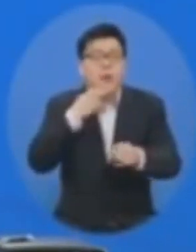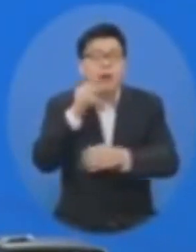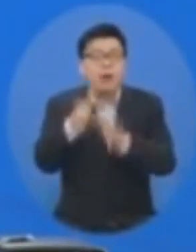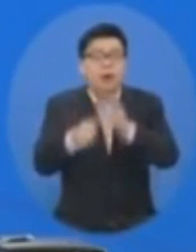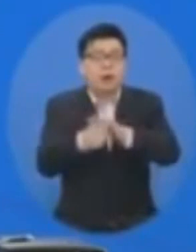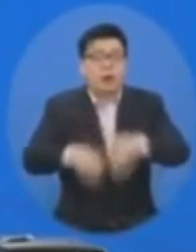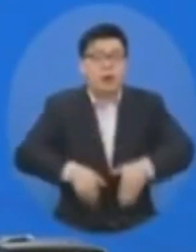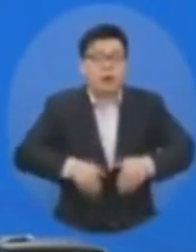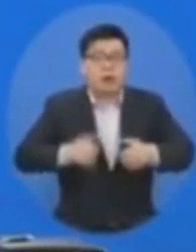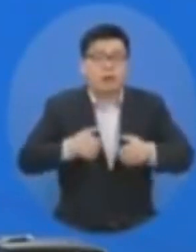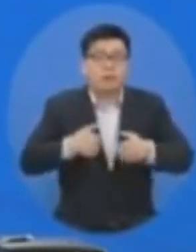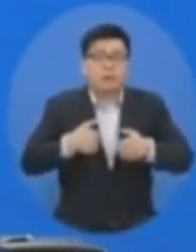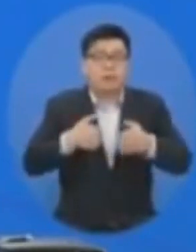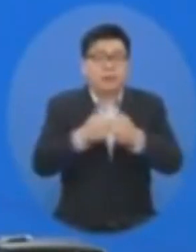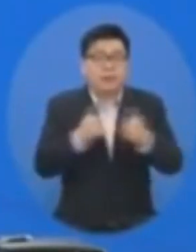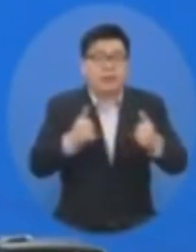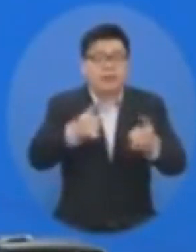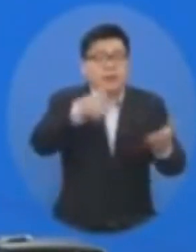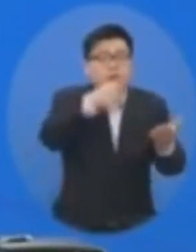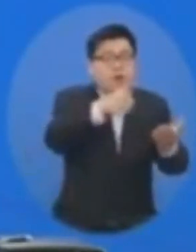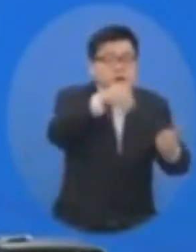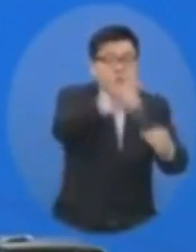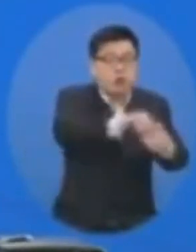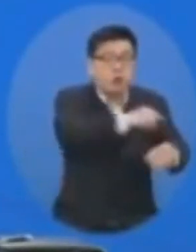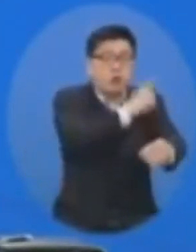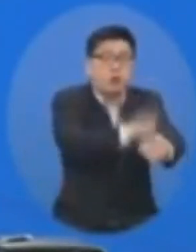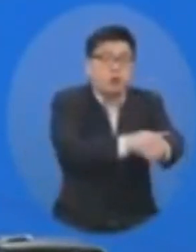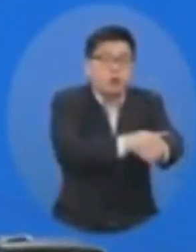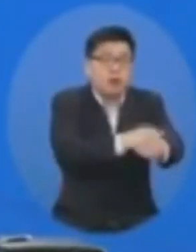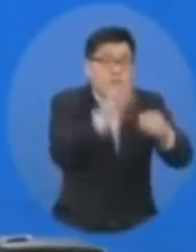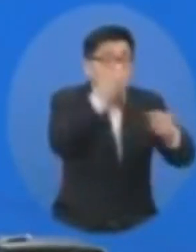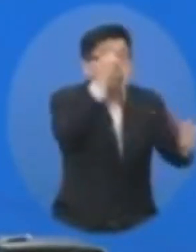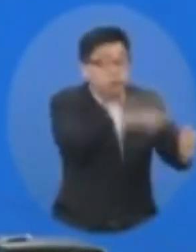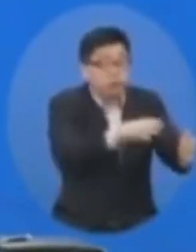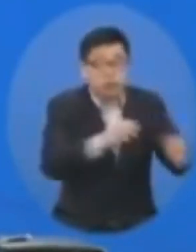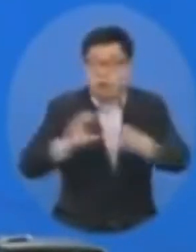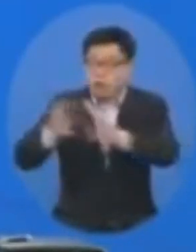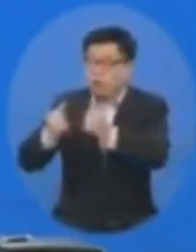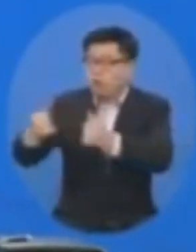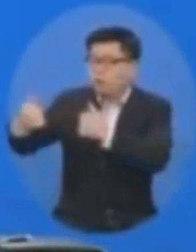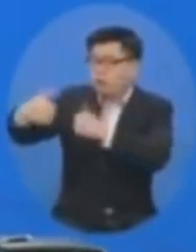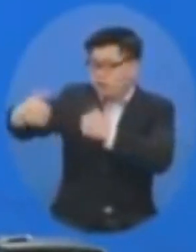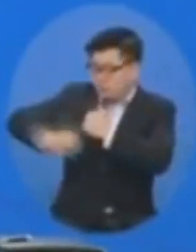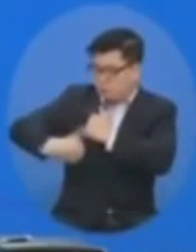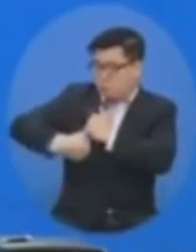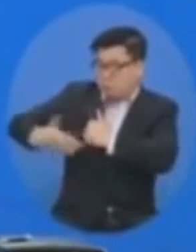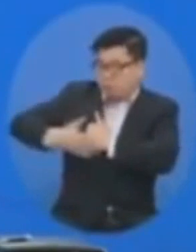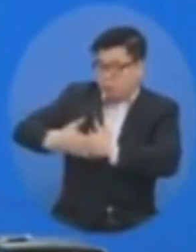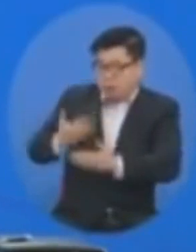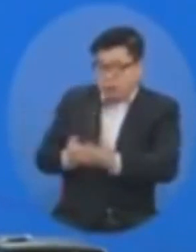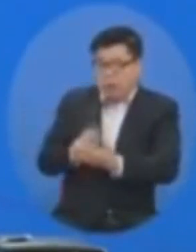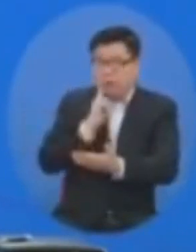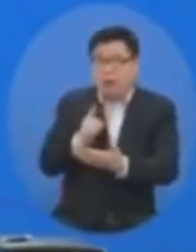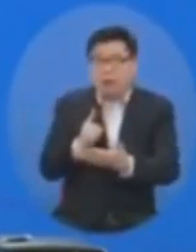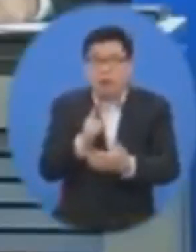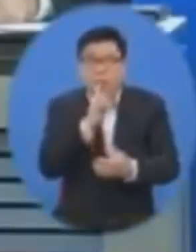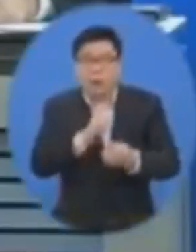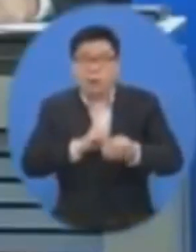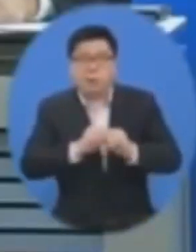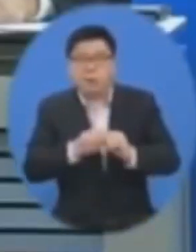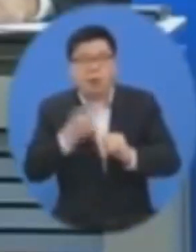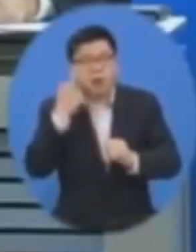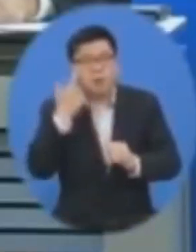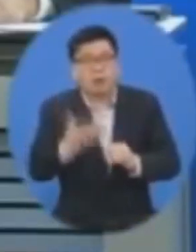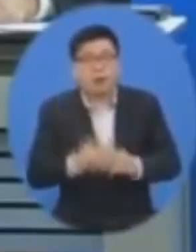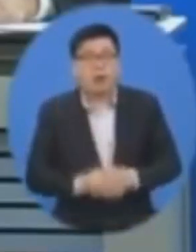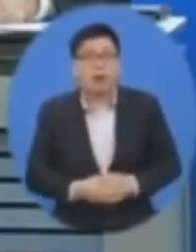경남도민의 참정권은 제안하면서 유권자들한테 표를 달라 이렇게 하시는 게 이율배반 아닙니까? 그